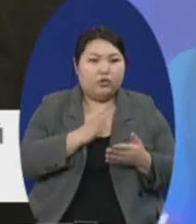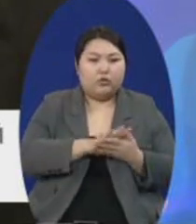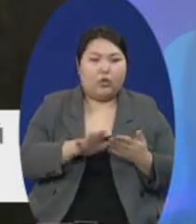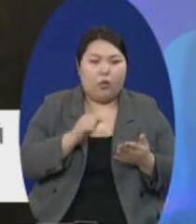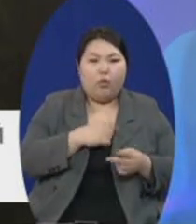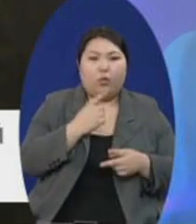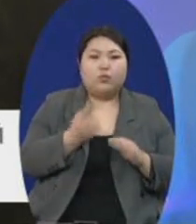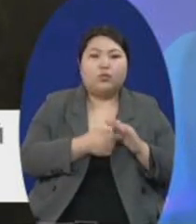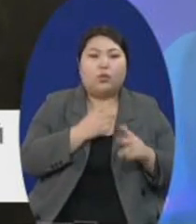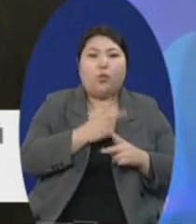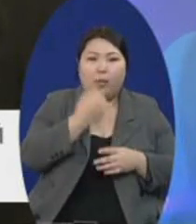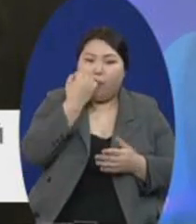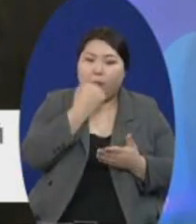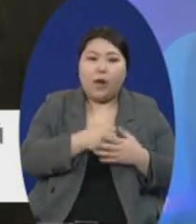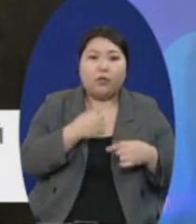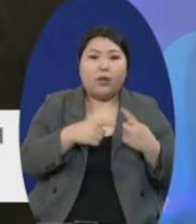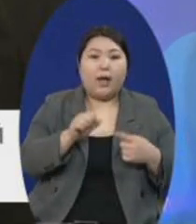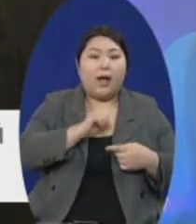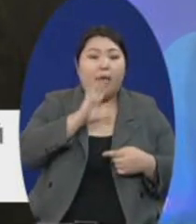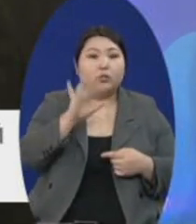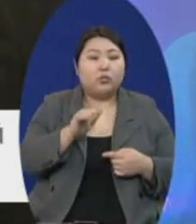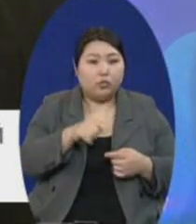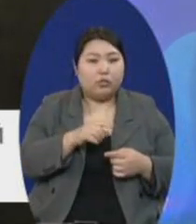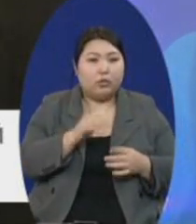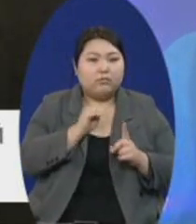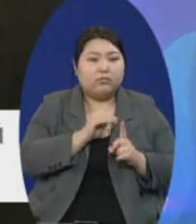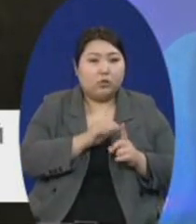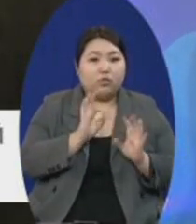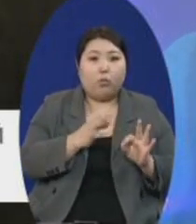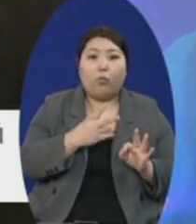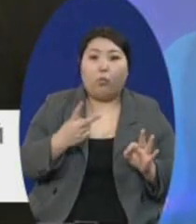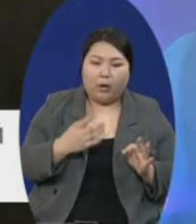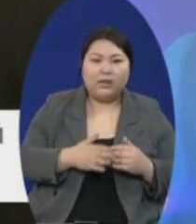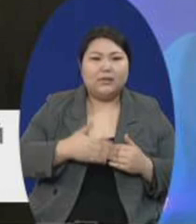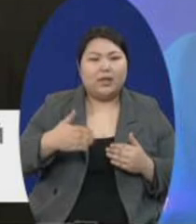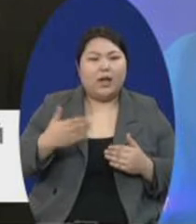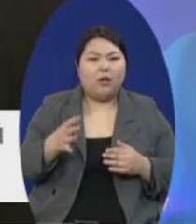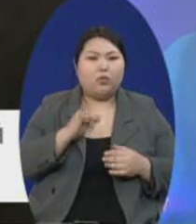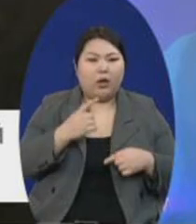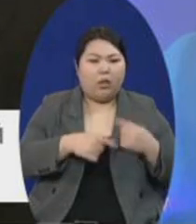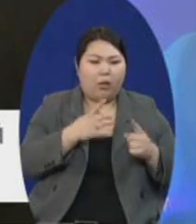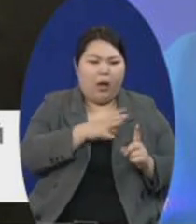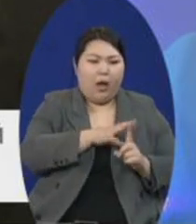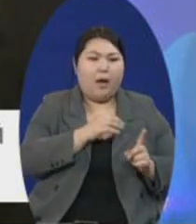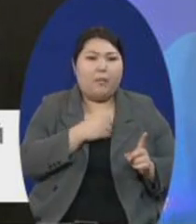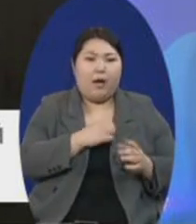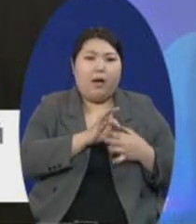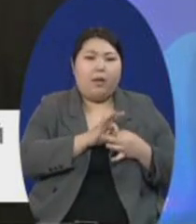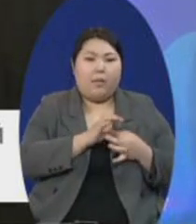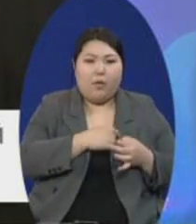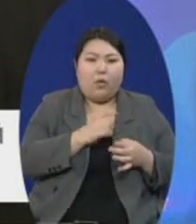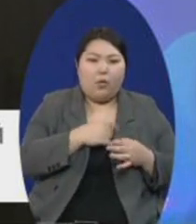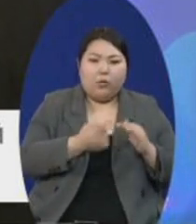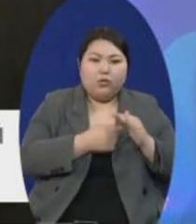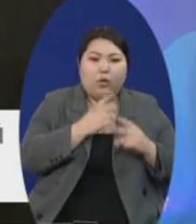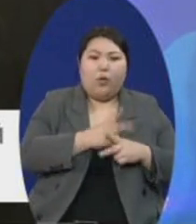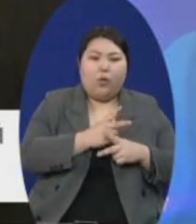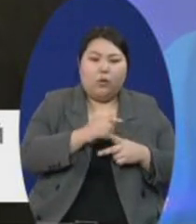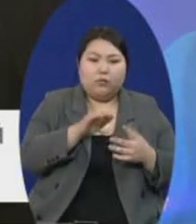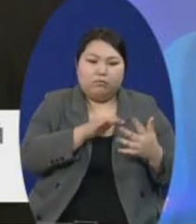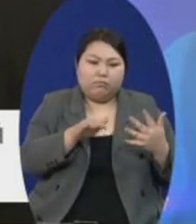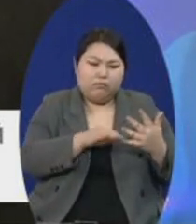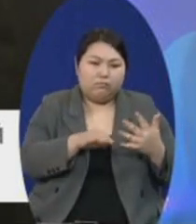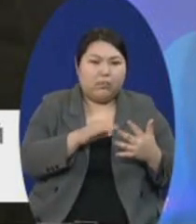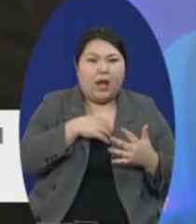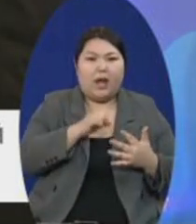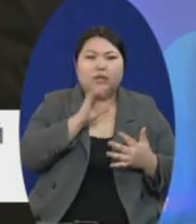батлах хэрэгтэй асуудлыг нэгтгэх нь одоо зөв үү? Ер нь цаашдаас илүү хамааралтайгаар үндсэн хуулийн төвшөнд асуудлыг асууж ярих хэрэгтэй гэж